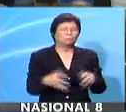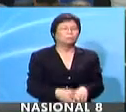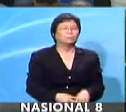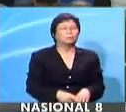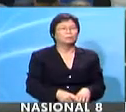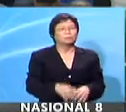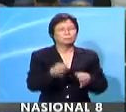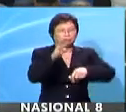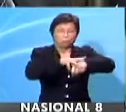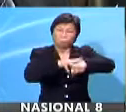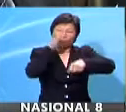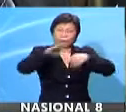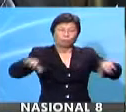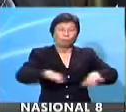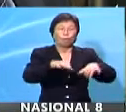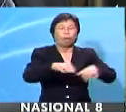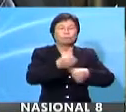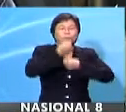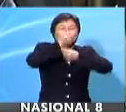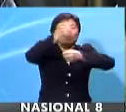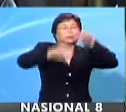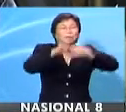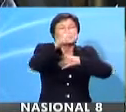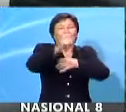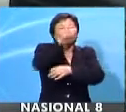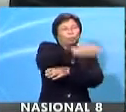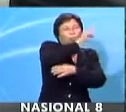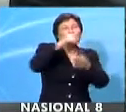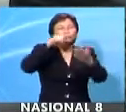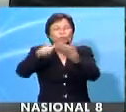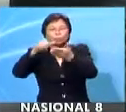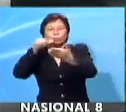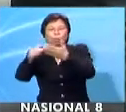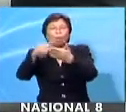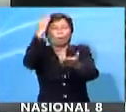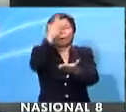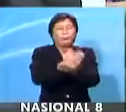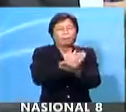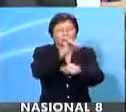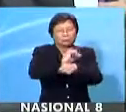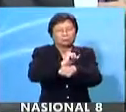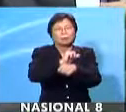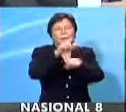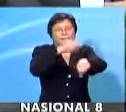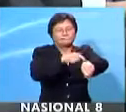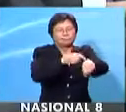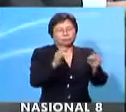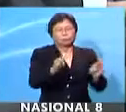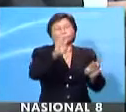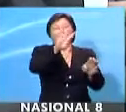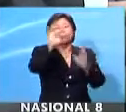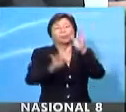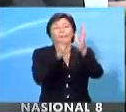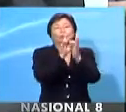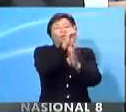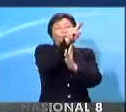NUFAM semalam memberi amaran akan melancarkan mogok jika MAS tidak menarik balik surat-surat pemberhentian kerja dalam tempoh 48 jam. Daripada